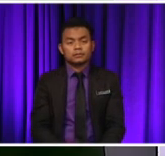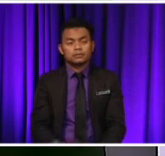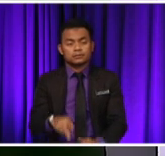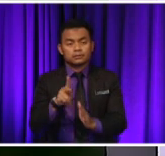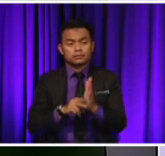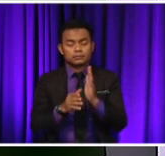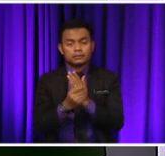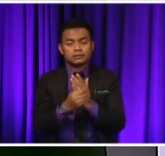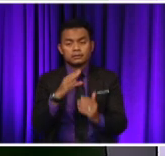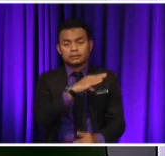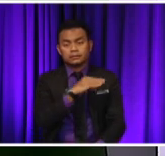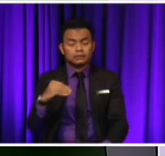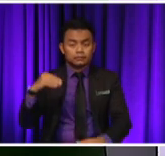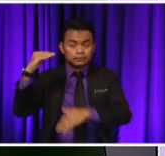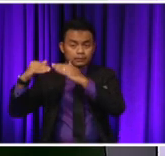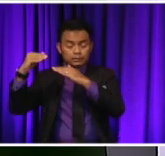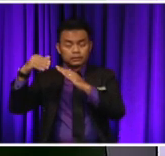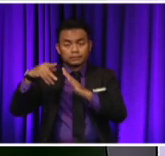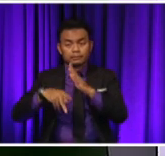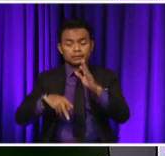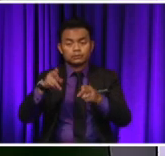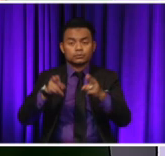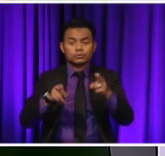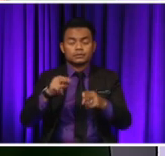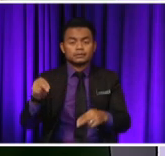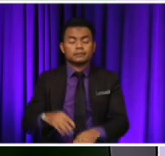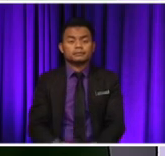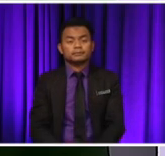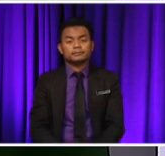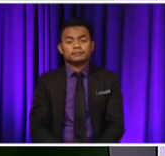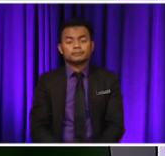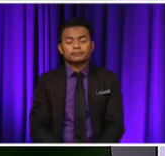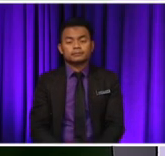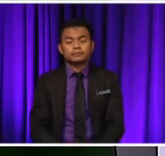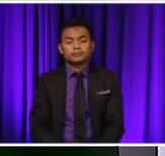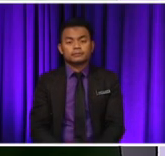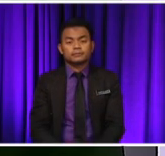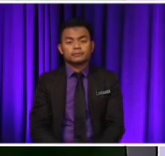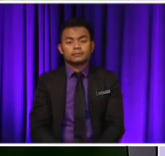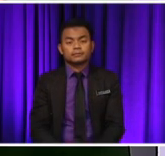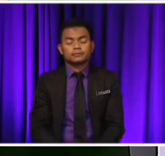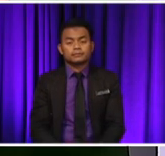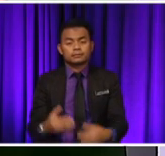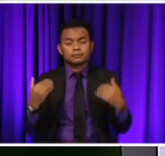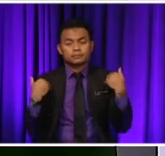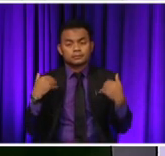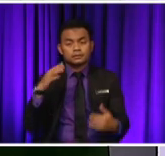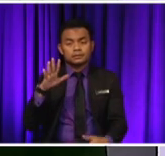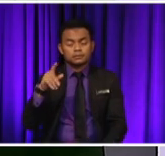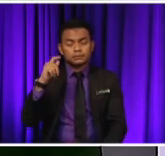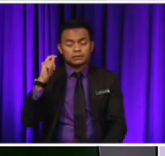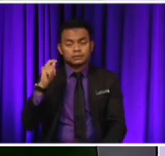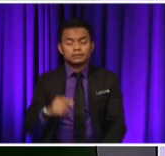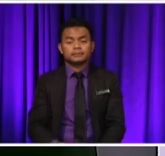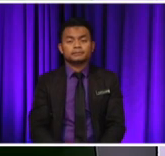peringkat pengurusan oke yang mana yang pengusahanya ada lima tadi perlu dimiliki oleh setiap